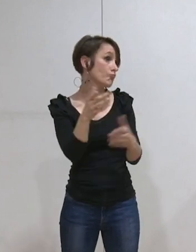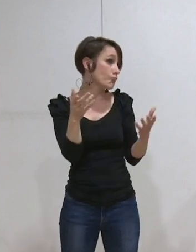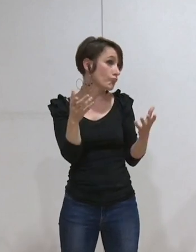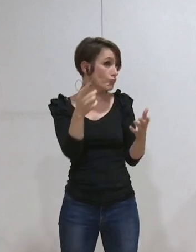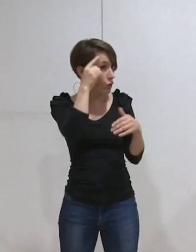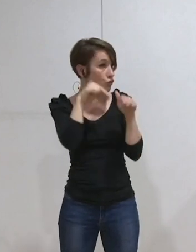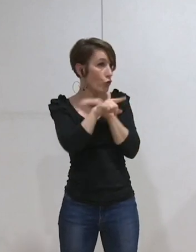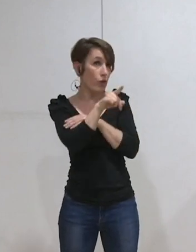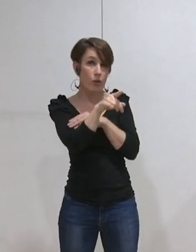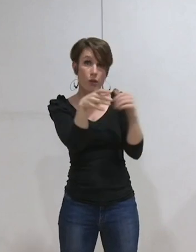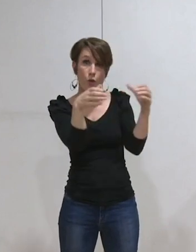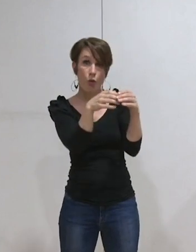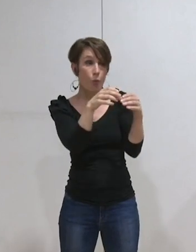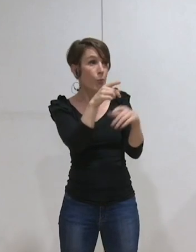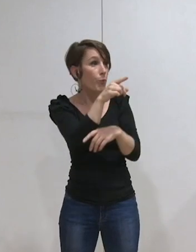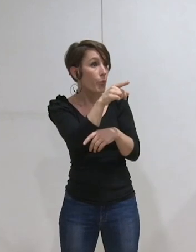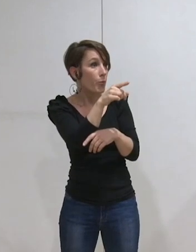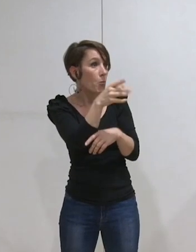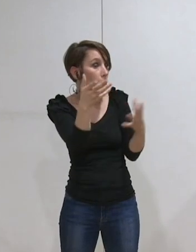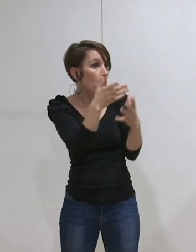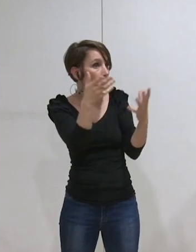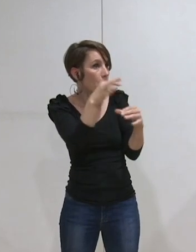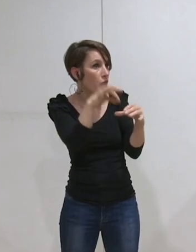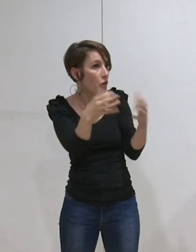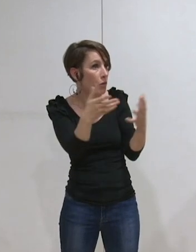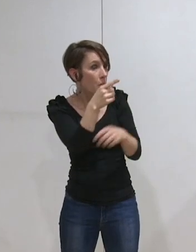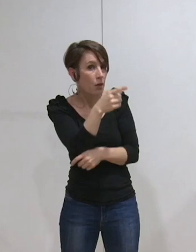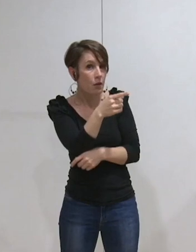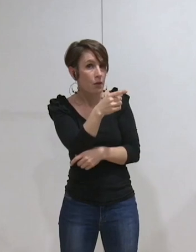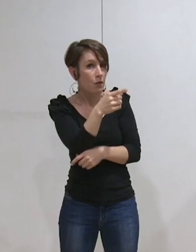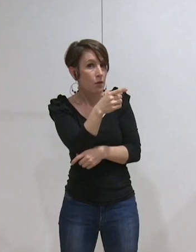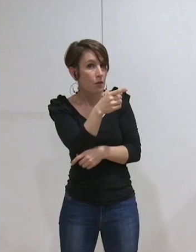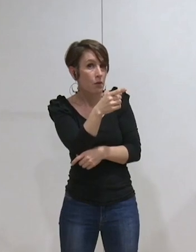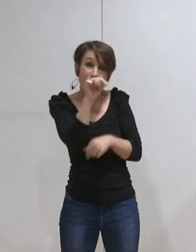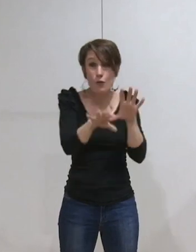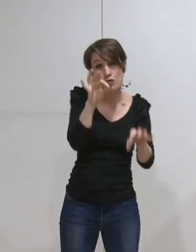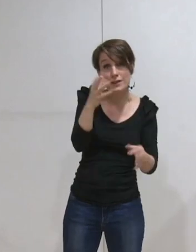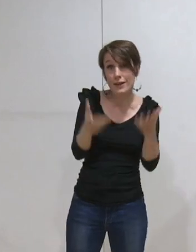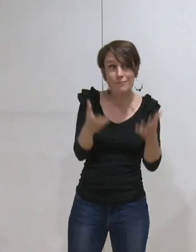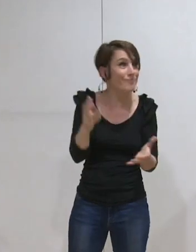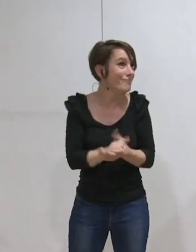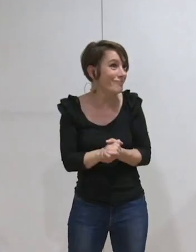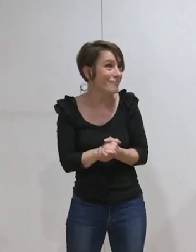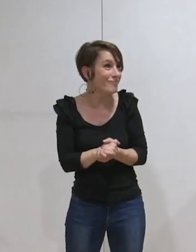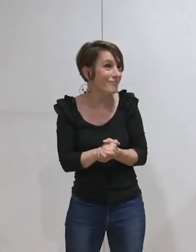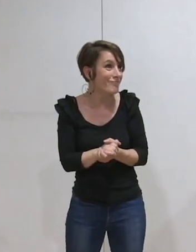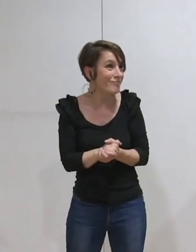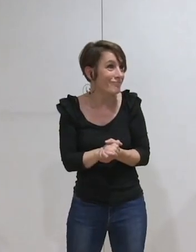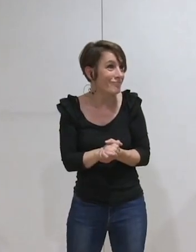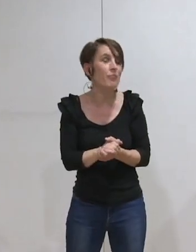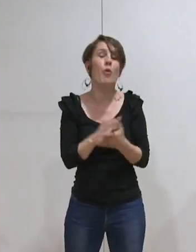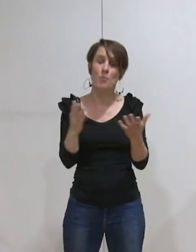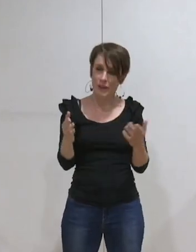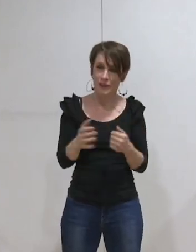j'imagine vous votez pour faut juste choisir ce que pour très bien donc monsieur